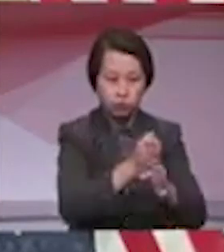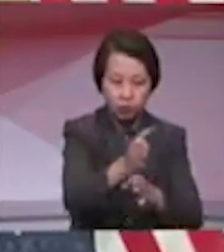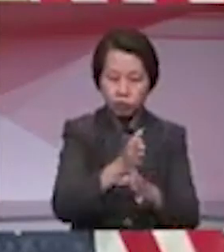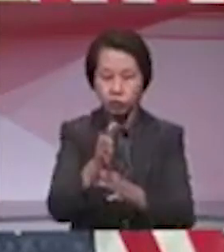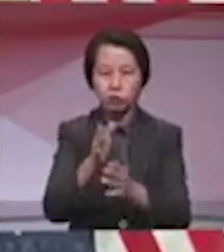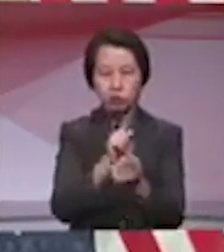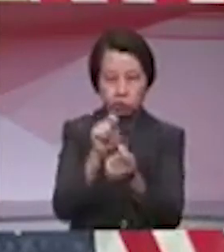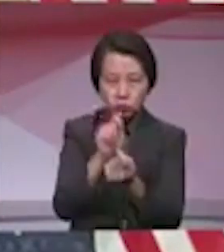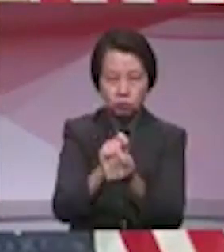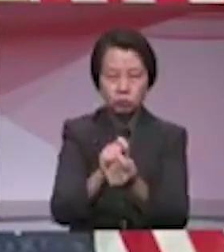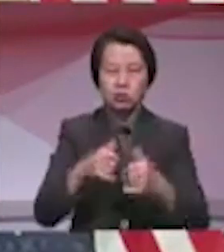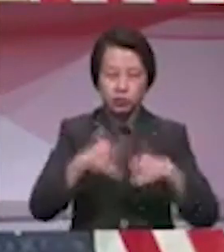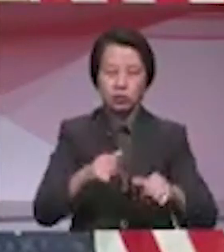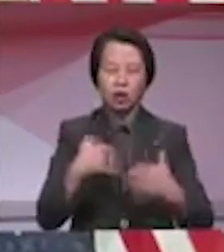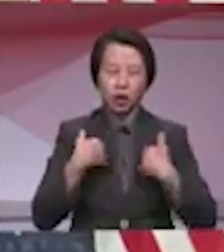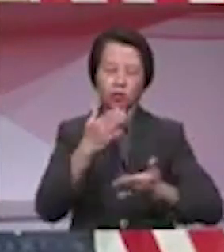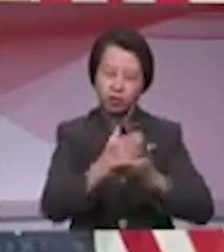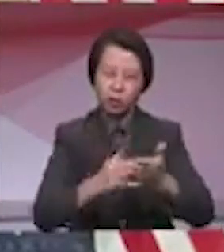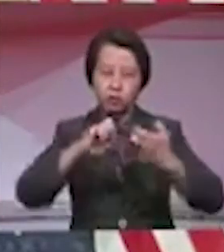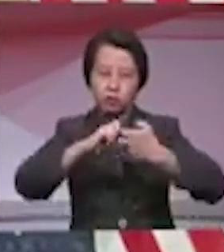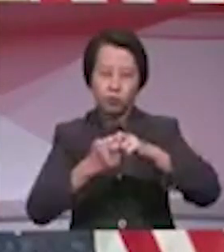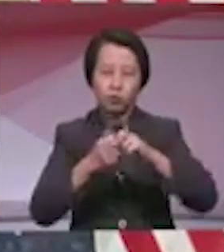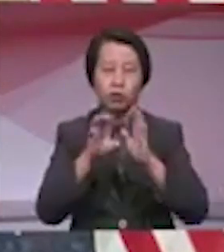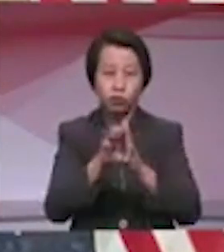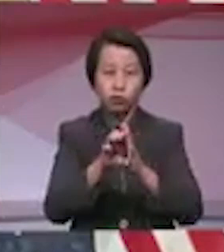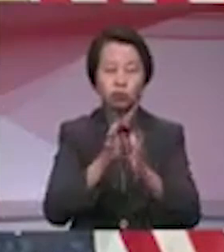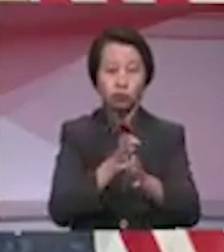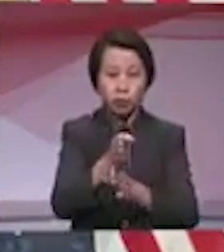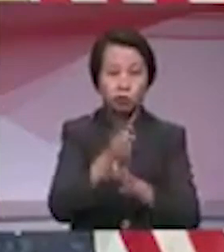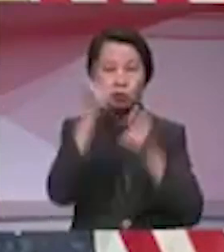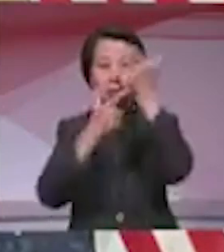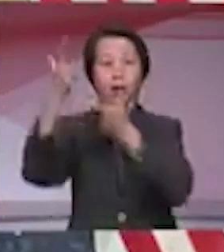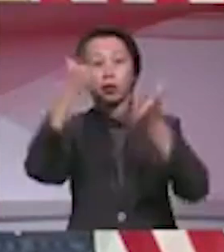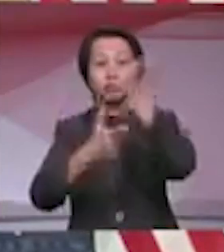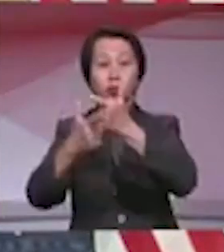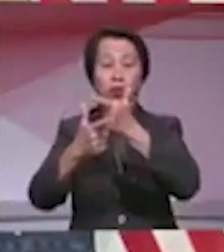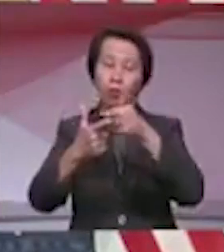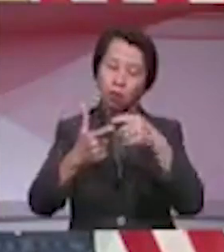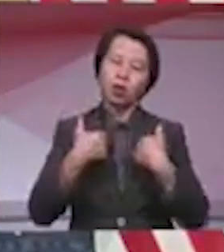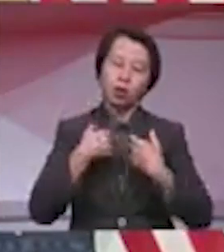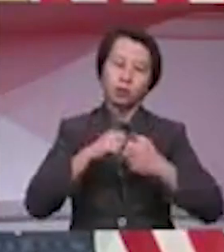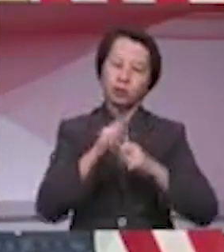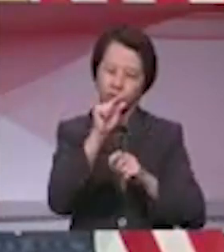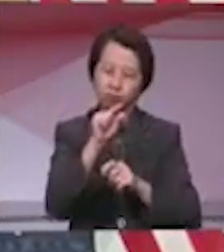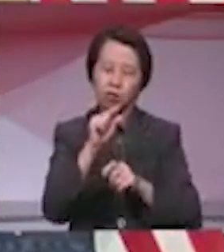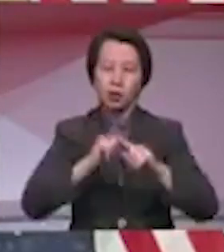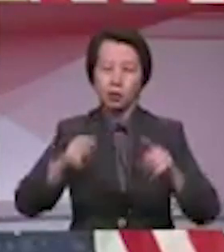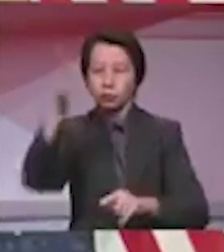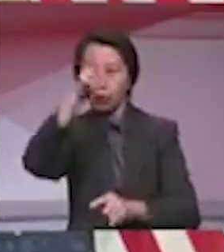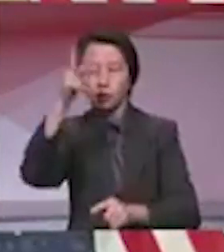tertentu yang masih terjejas seperti sektor pelancongan. Maka dengan itu, kerajaan